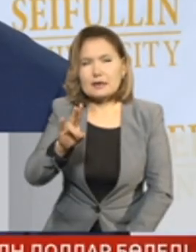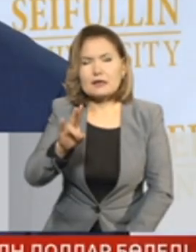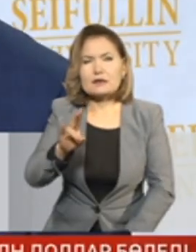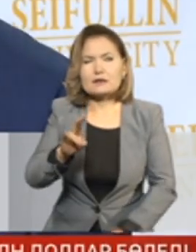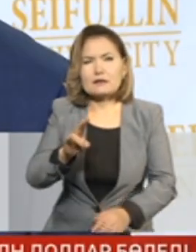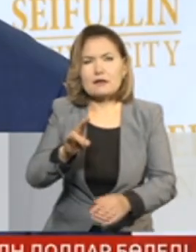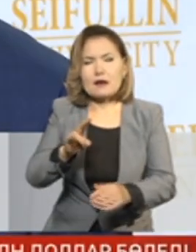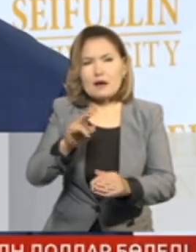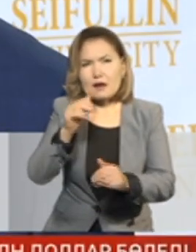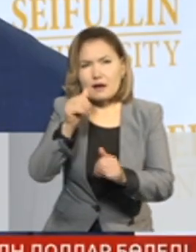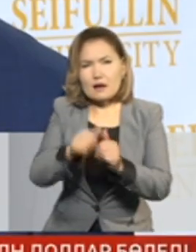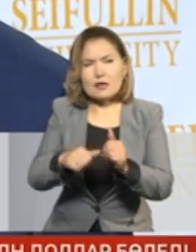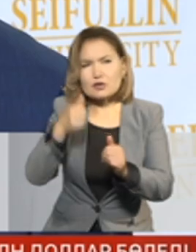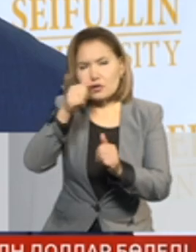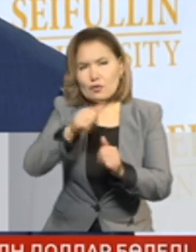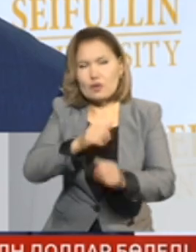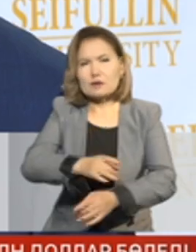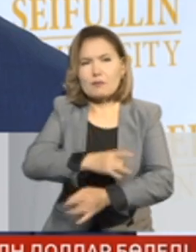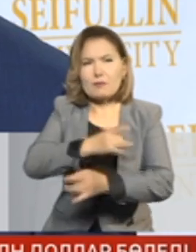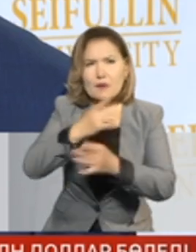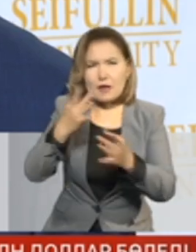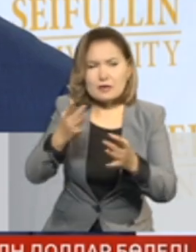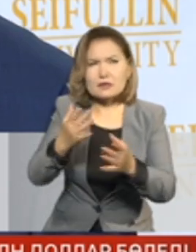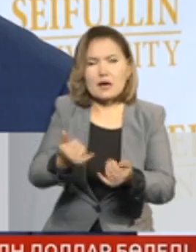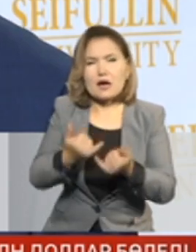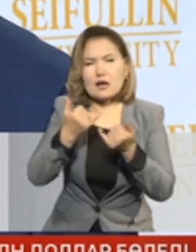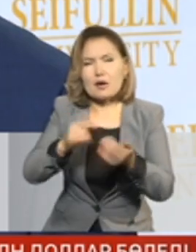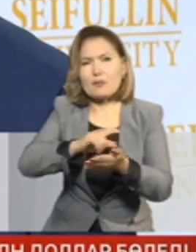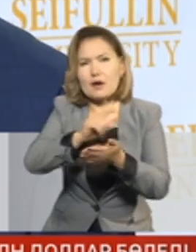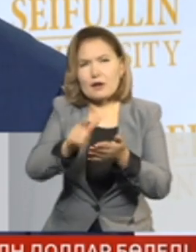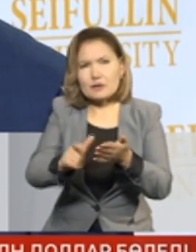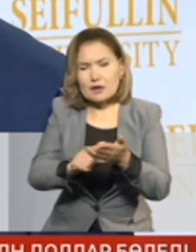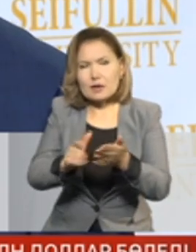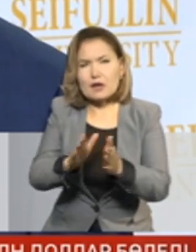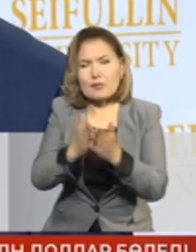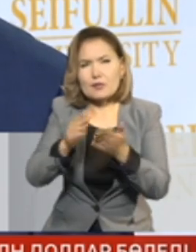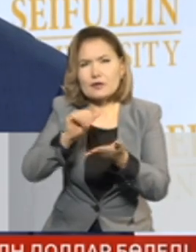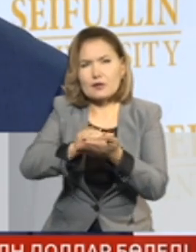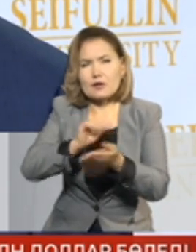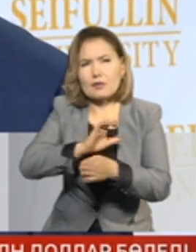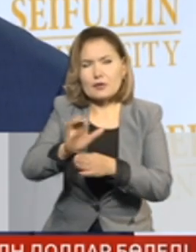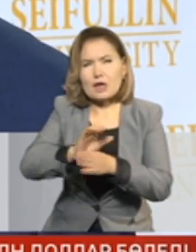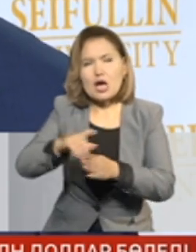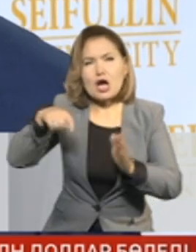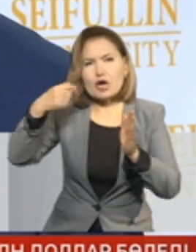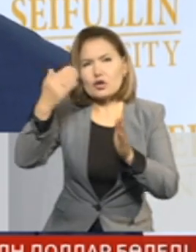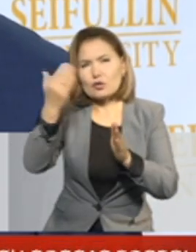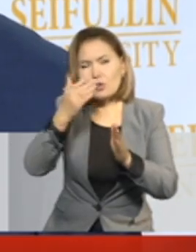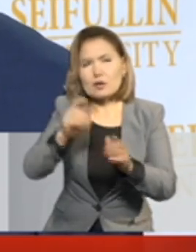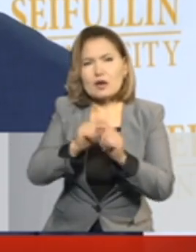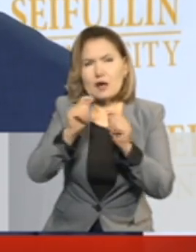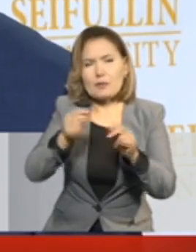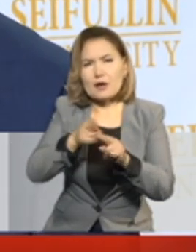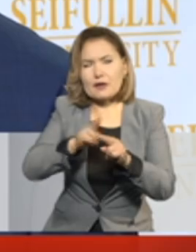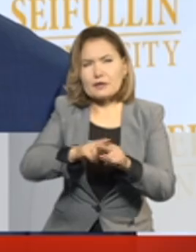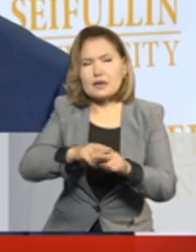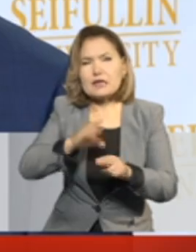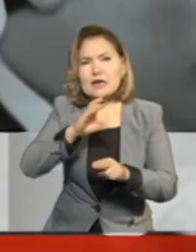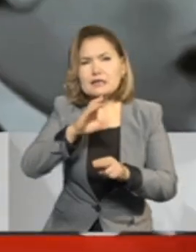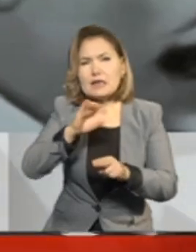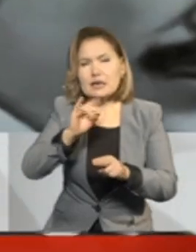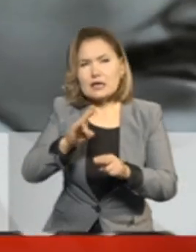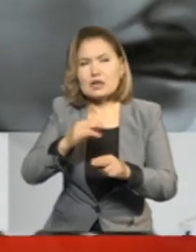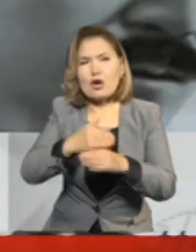Тек қана мерейтойға байланысты емес, кітаптар шығып атыр, кинолар шығып атыр. Ең ғажабы қазір сәкен операсы да шығып